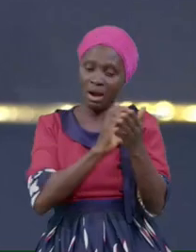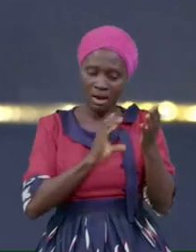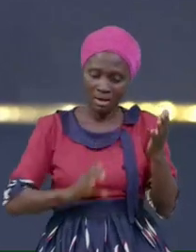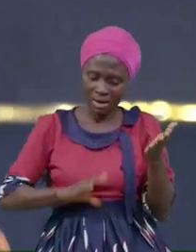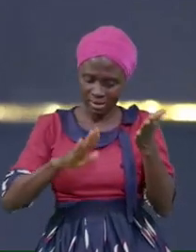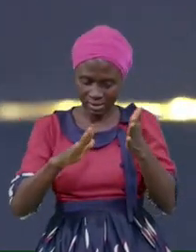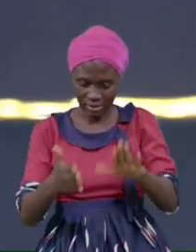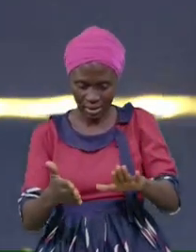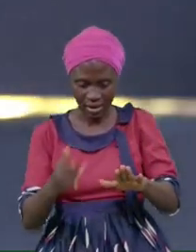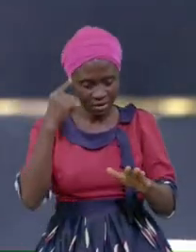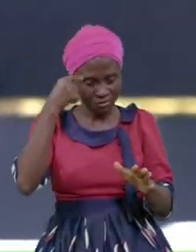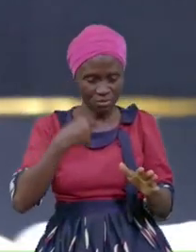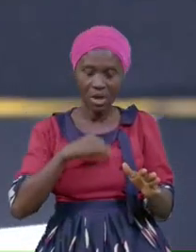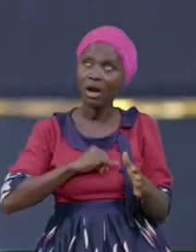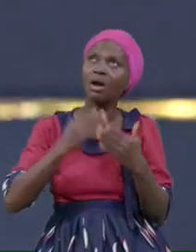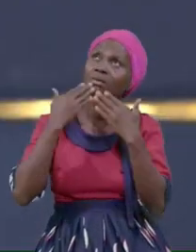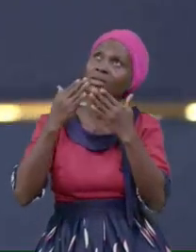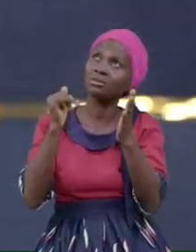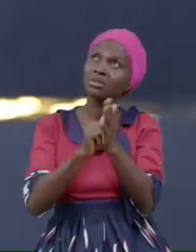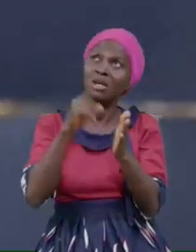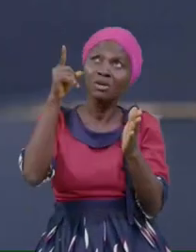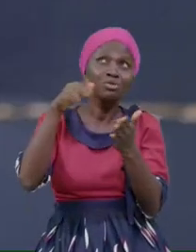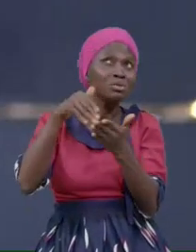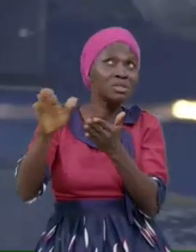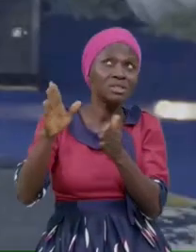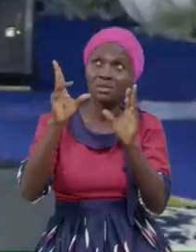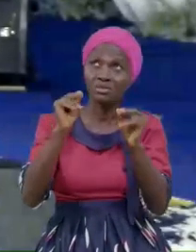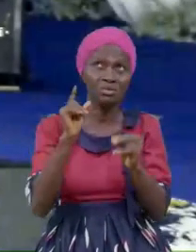que tu ne rejettes personne. Et ce soir, je